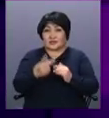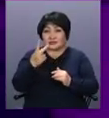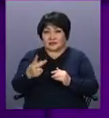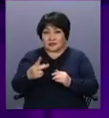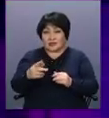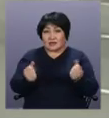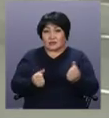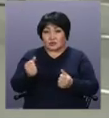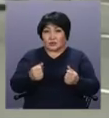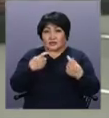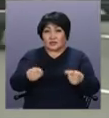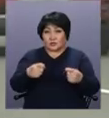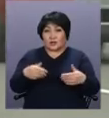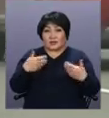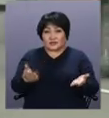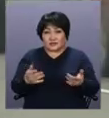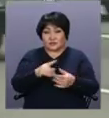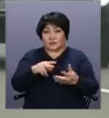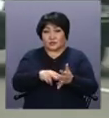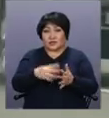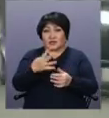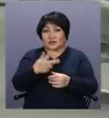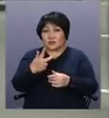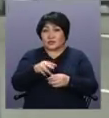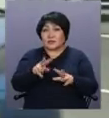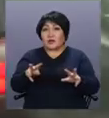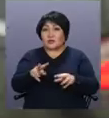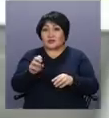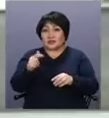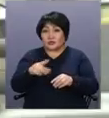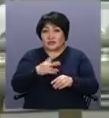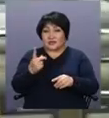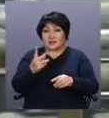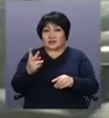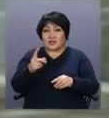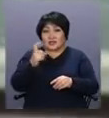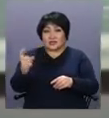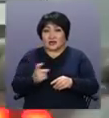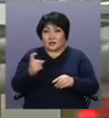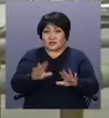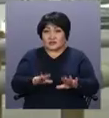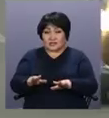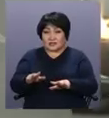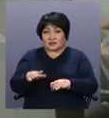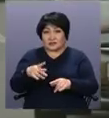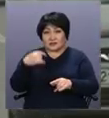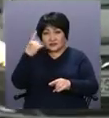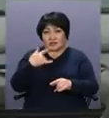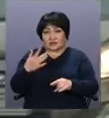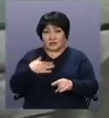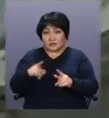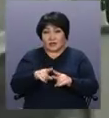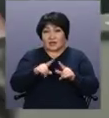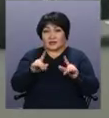қойылған. Сонымен қатар құны 43 миллион теңге болатын екі шаруашылық нысан жекешелендірілген. Мұның барлығы электронды аукцион ретінде